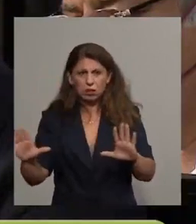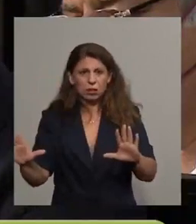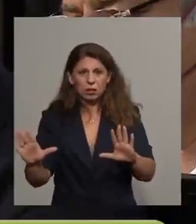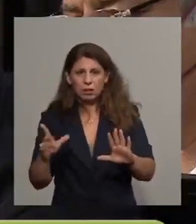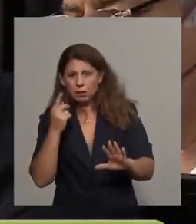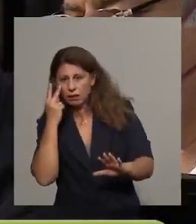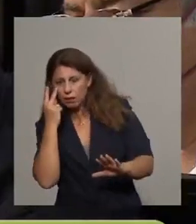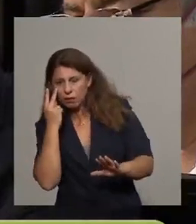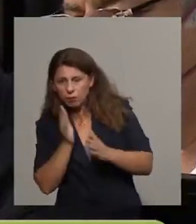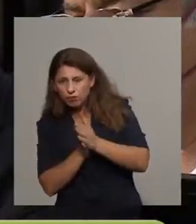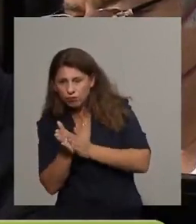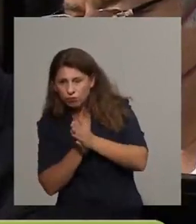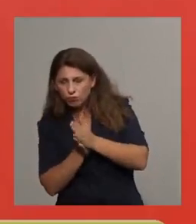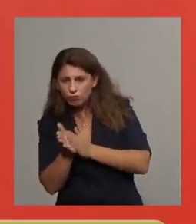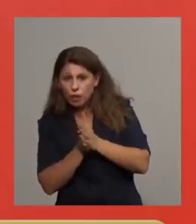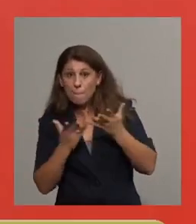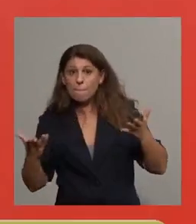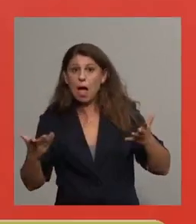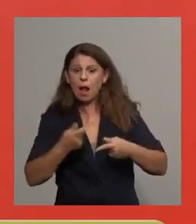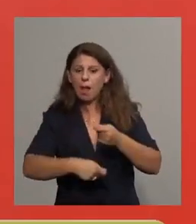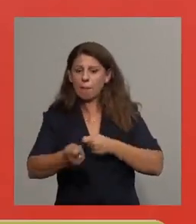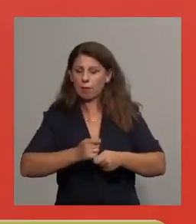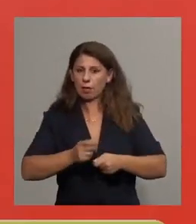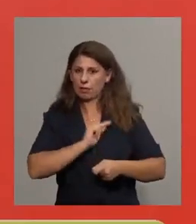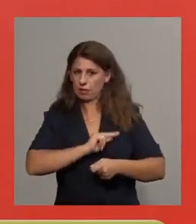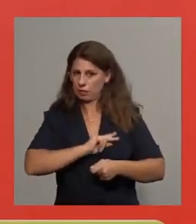εποφθαλμιούν διάφορα μεγάλα επιχειρηματικά συμφέροντα.